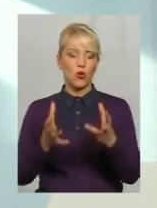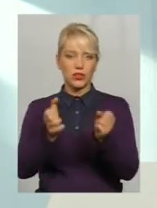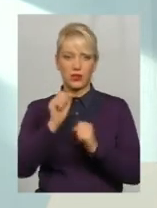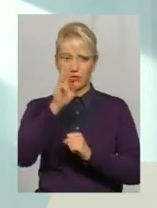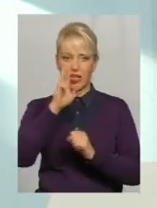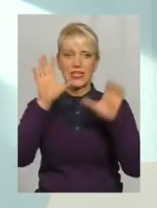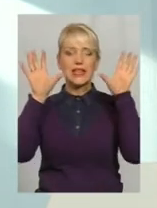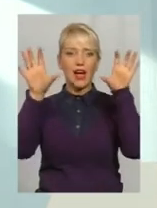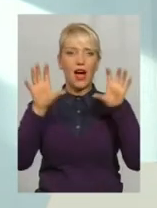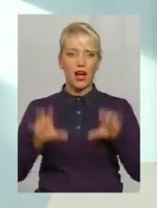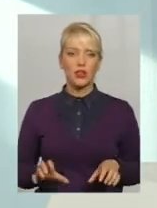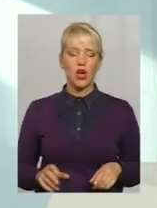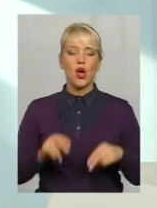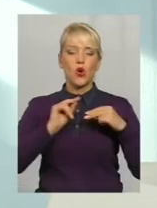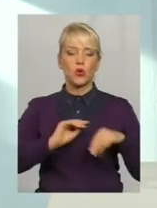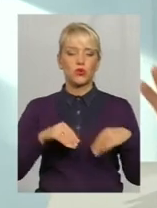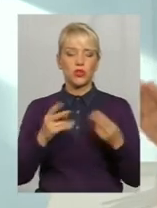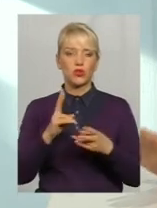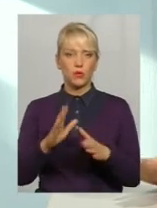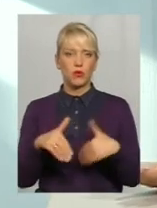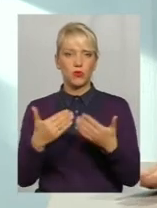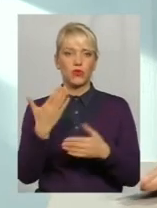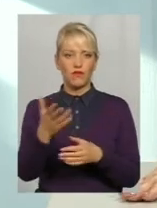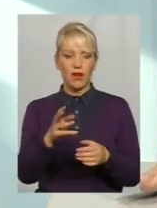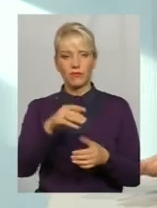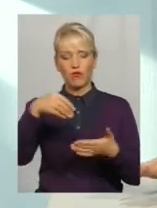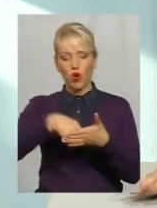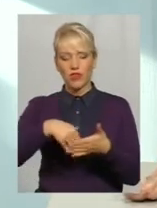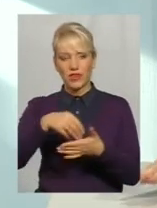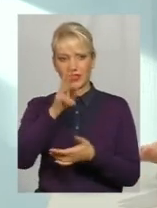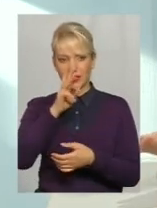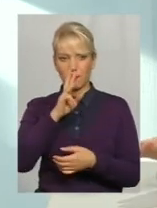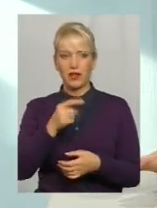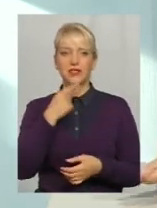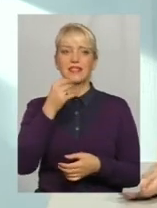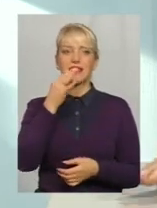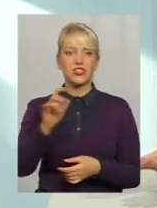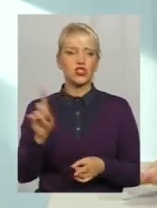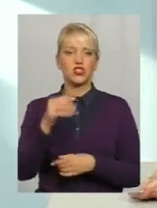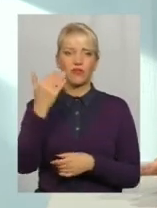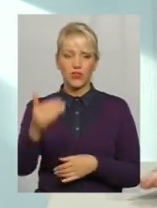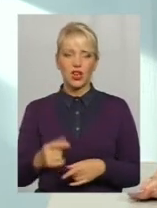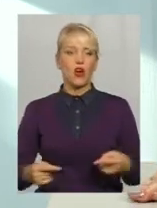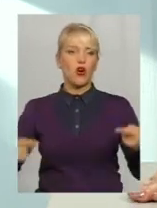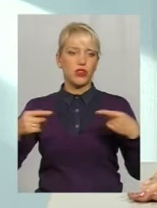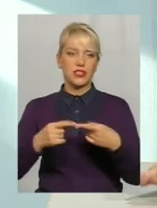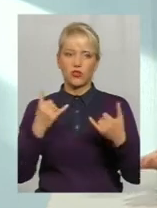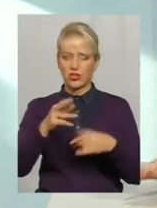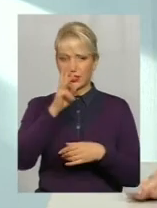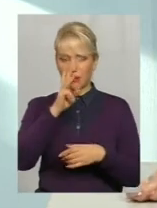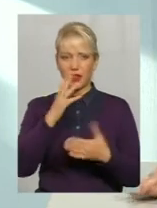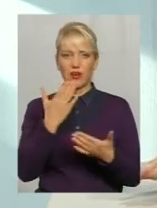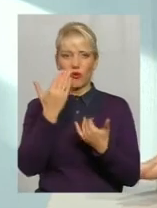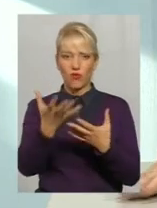плату легально. Роботодавцю, який вам пропонує в конверті заробітну плату, скажіть, що ви однозначно сьогоднішня заробітна плата, яку